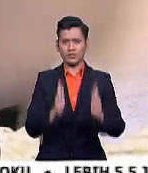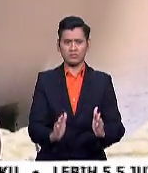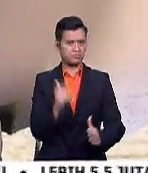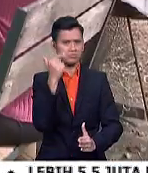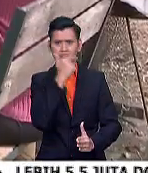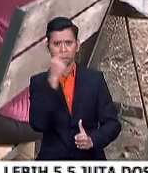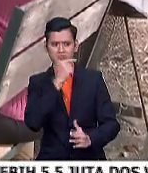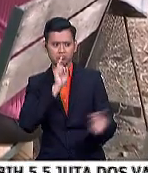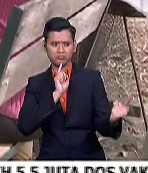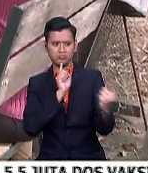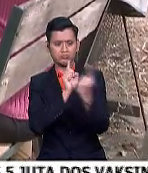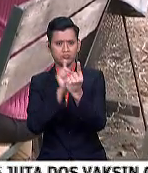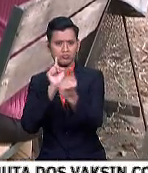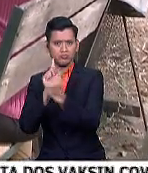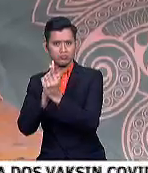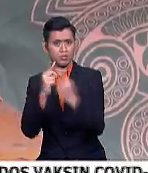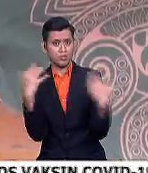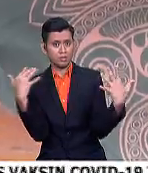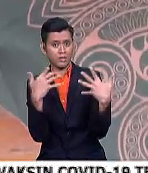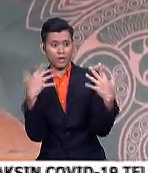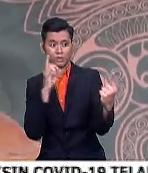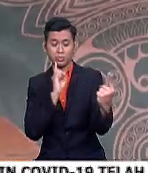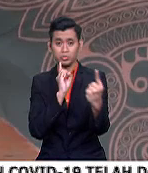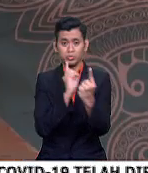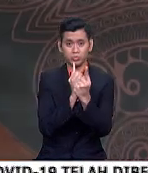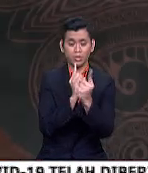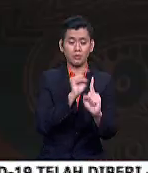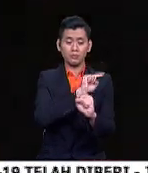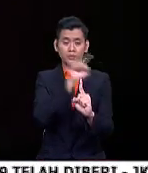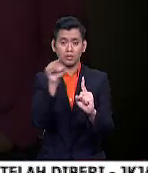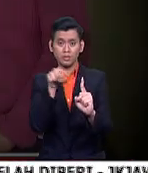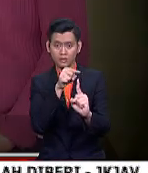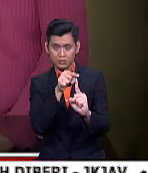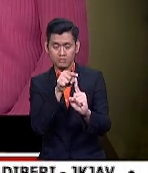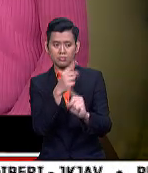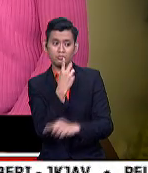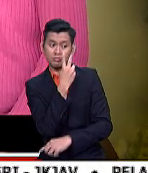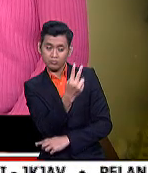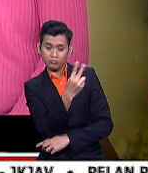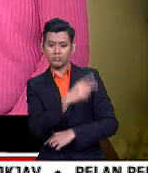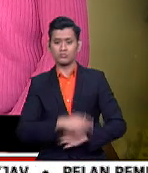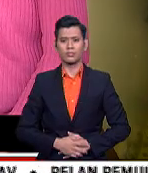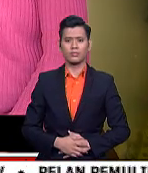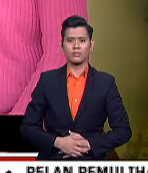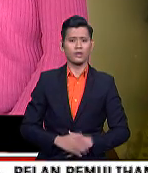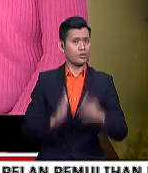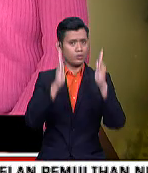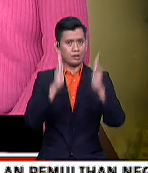untuk berselisih setiap kali terserempak di kawasan awam. Contohlah orang tak bercakap, orang